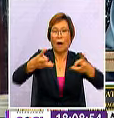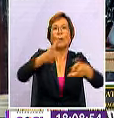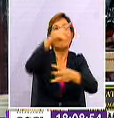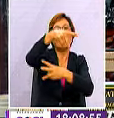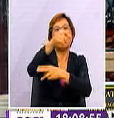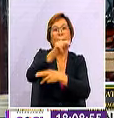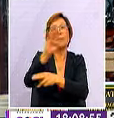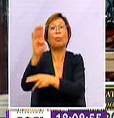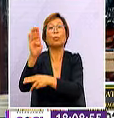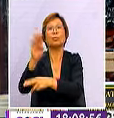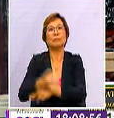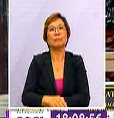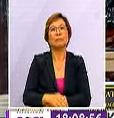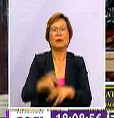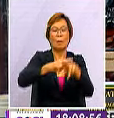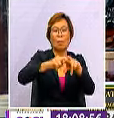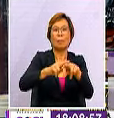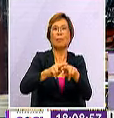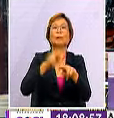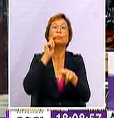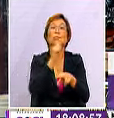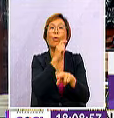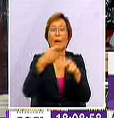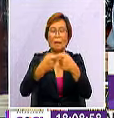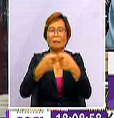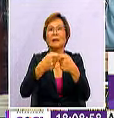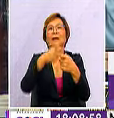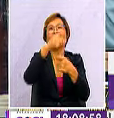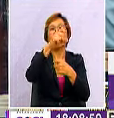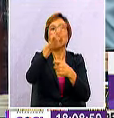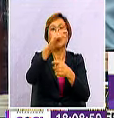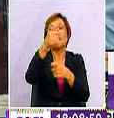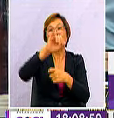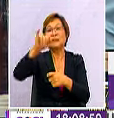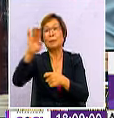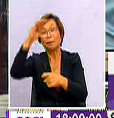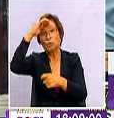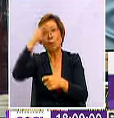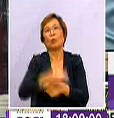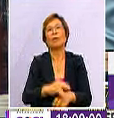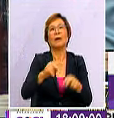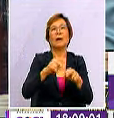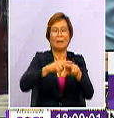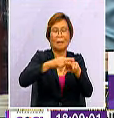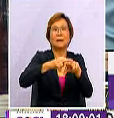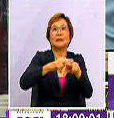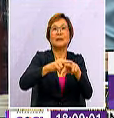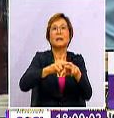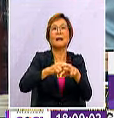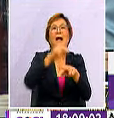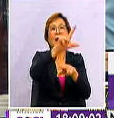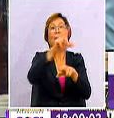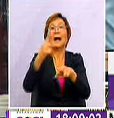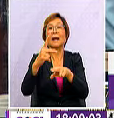Borneo, landasan berkembar elektrik Gembas Johor Bahru, landasan berkembar Kelang, Lembah Kelang